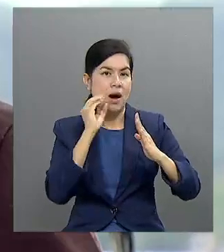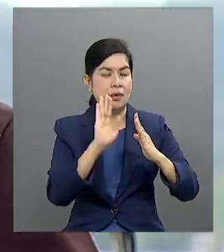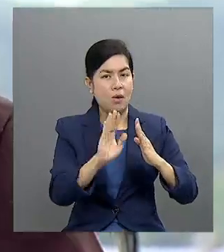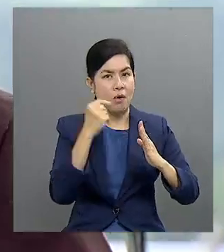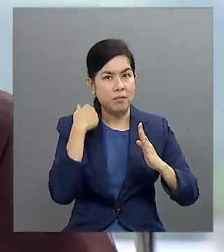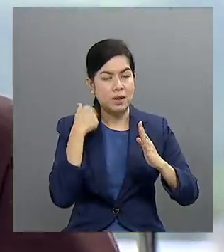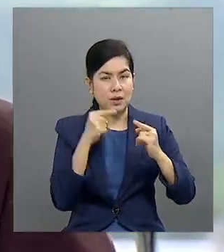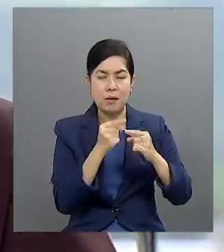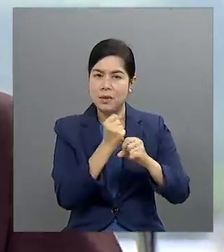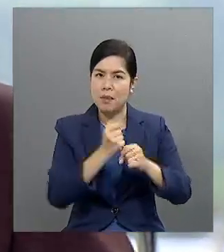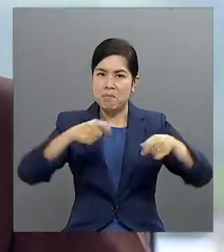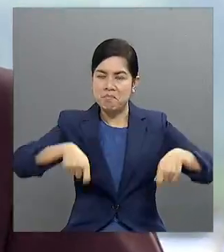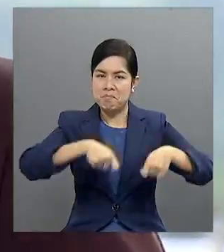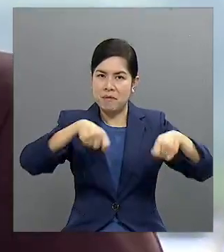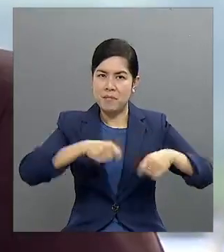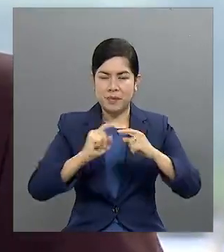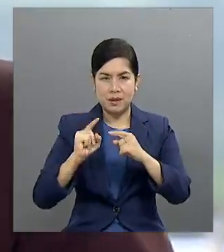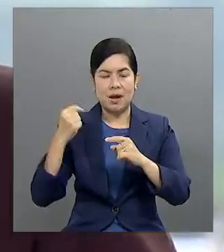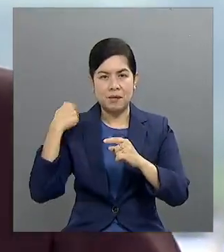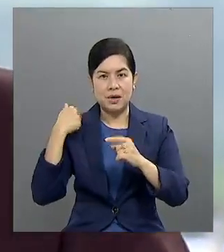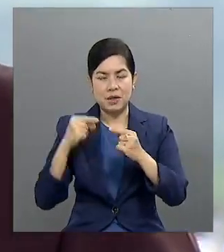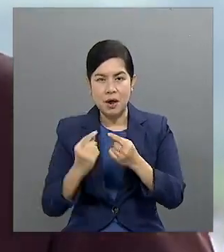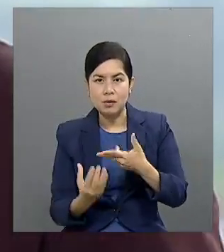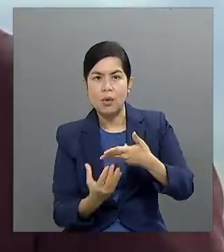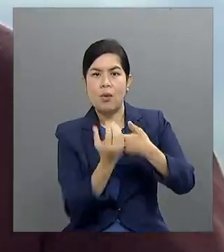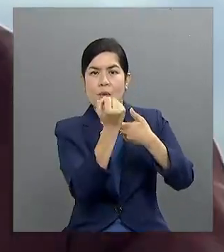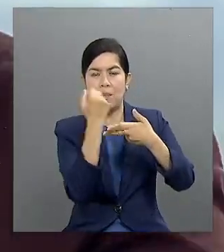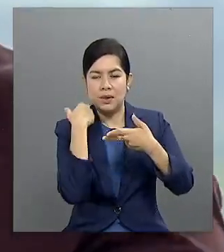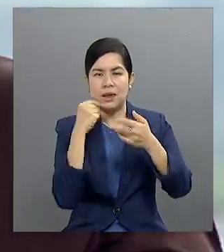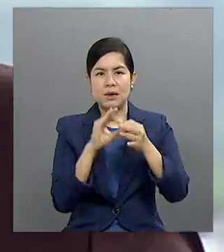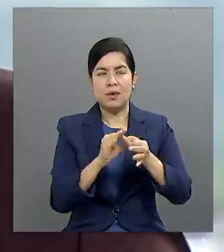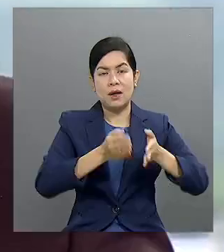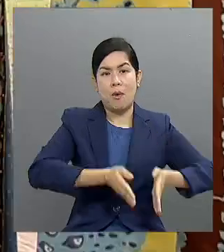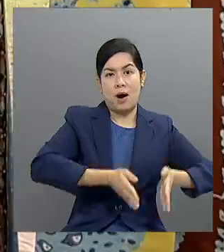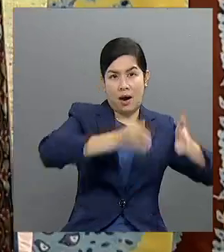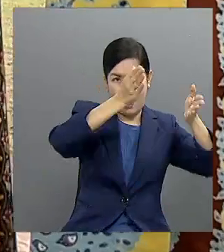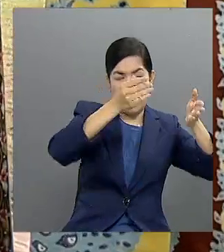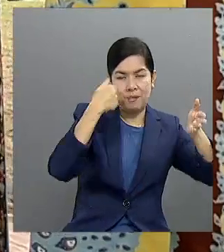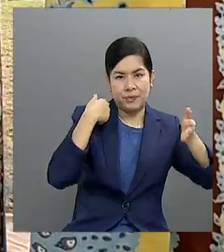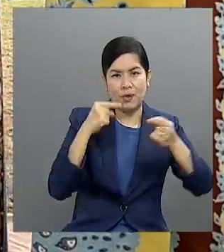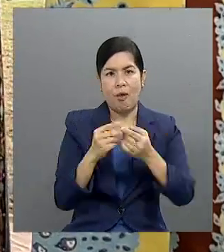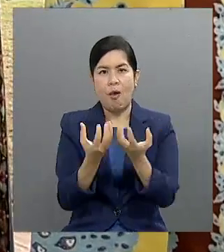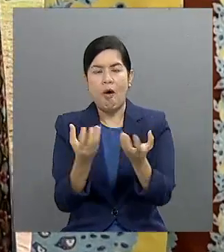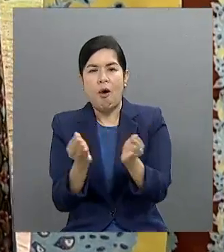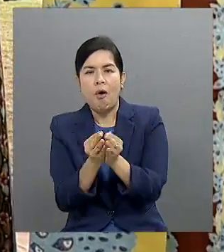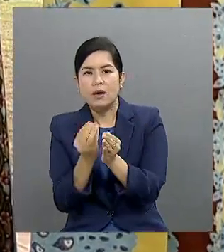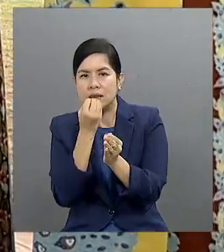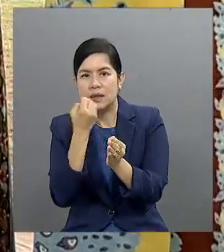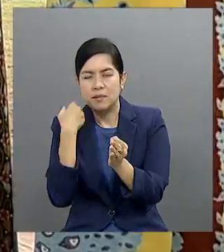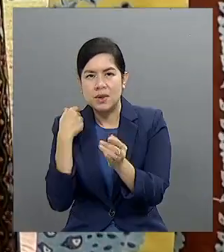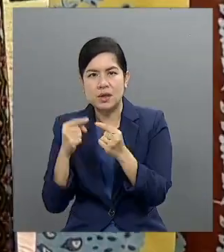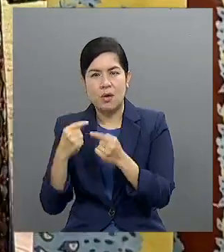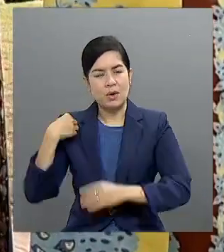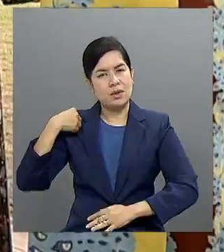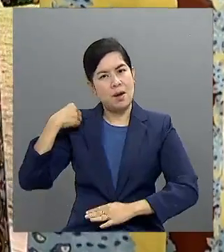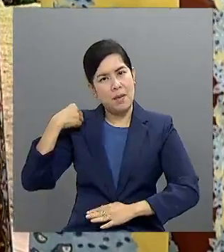ที่เราเล่ากันมาทั้ง3เรื่องก็คือในเรื่องของอาคารอาหารแล้วก็อาภรณ์นำ3เรื่องเนี่ยมาร้อยให้เป็นเรื่องเดียวกันแล้วก็เพิ่มมูลค่า